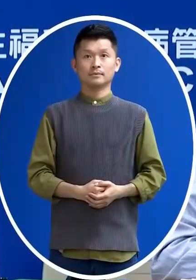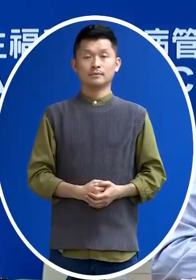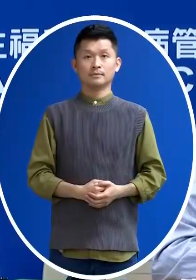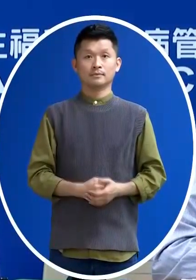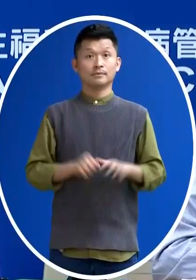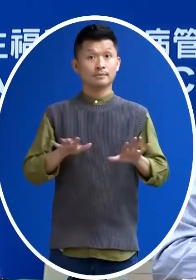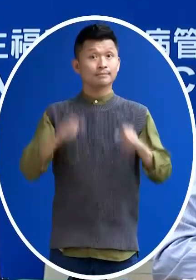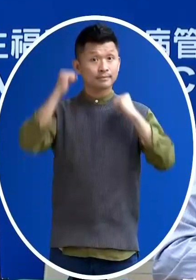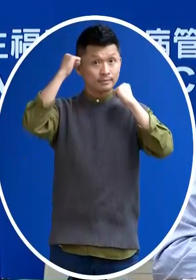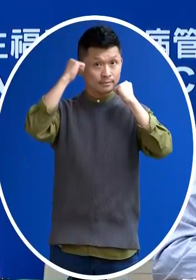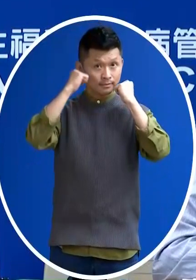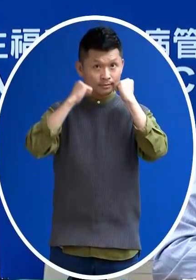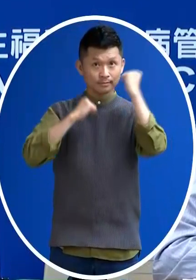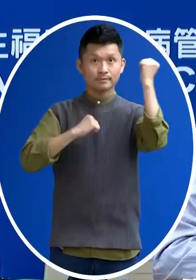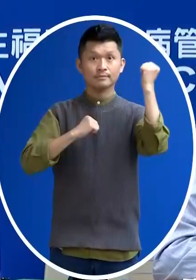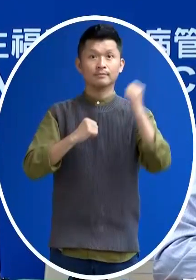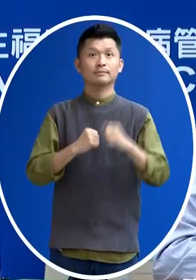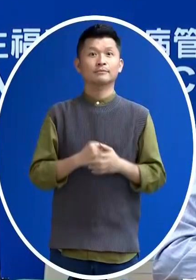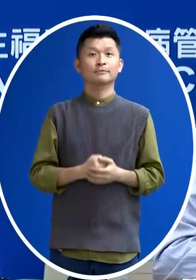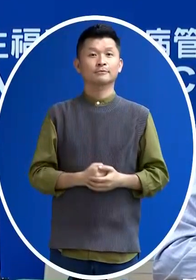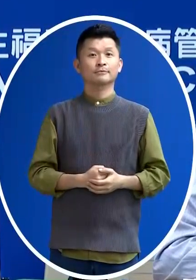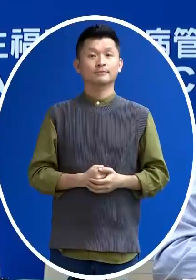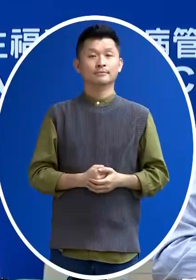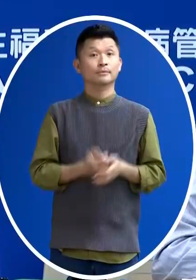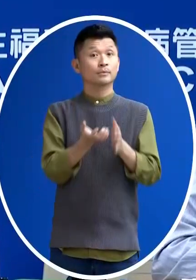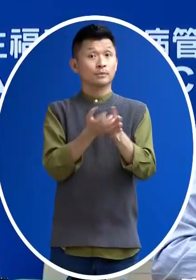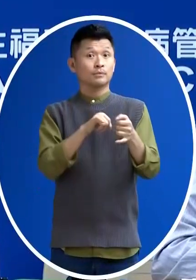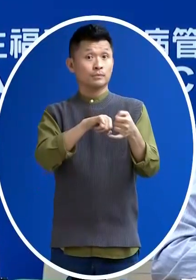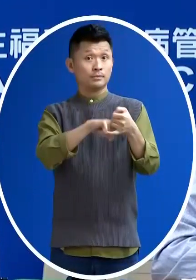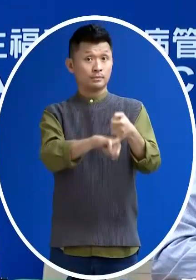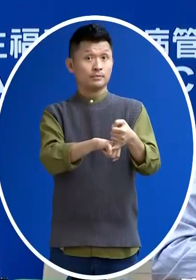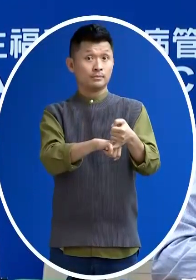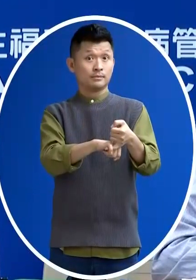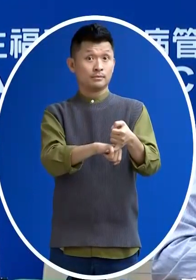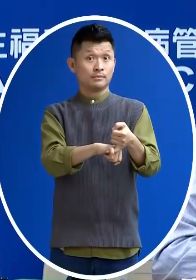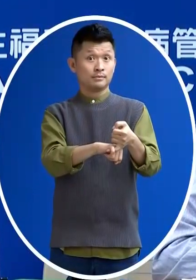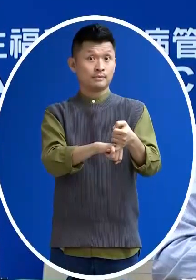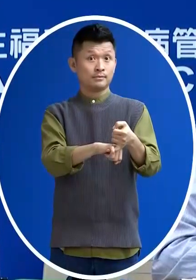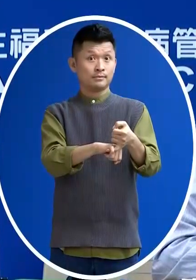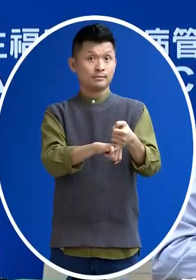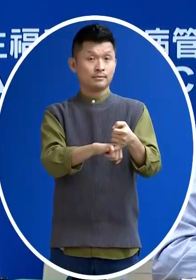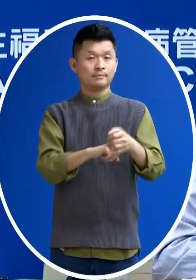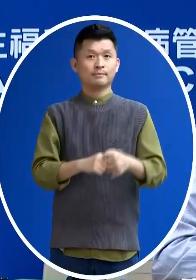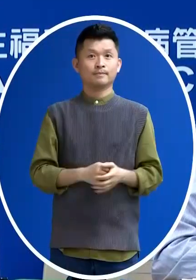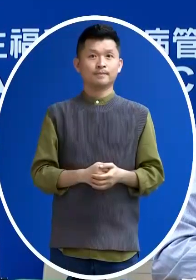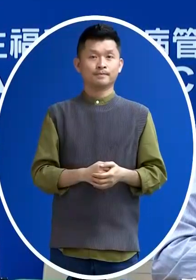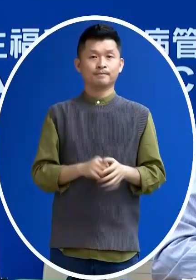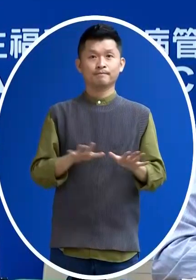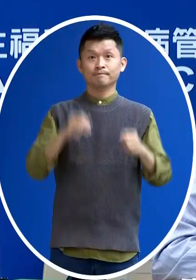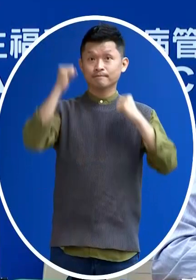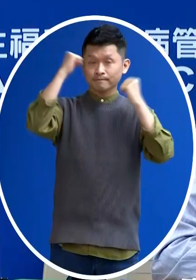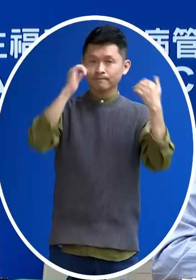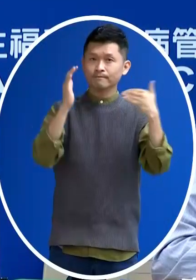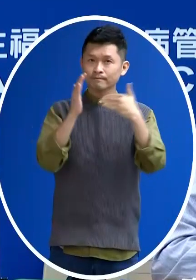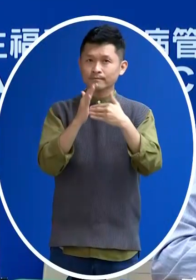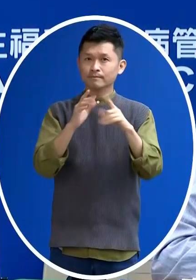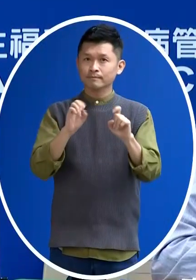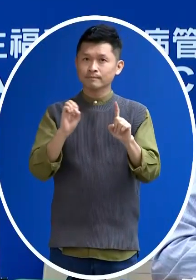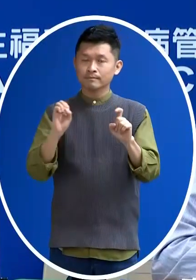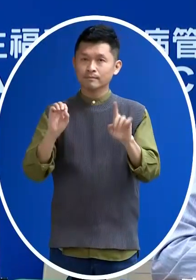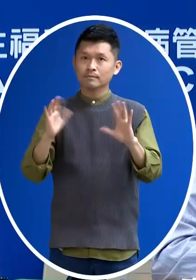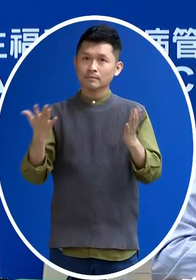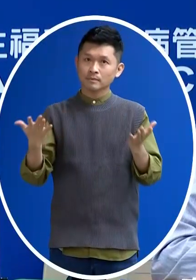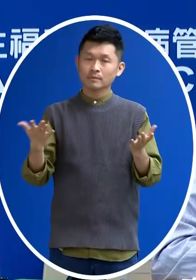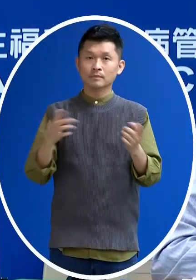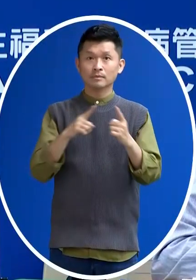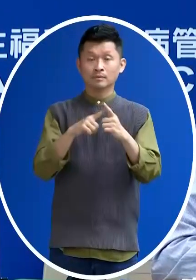那今天早上哈，这是今天的要哈预约的哈。那今天早上到11点，大概我们26万